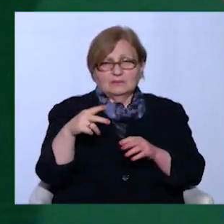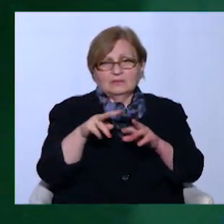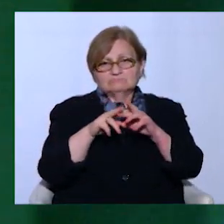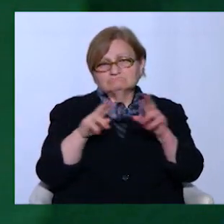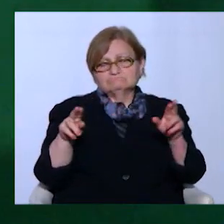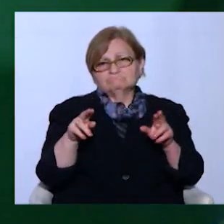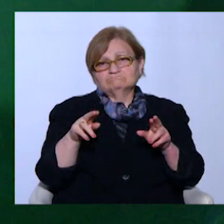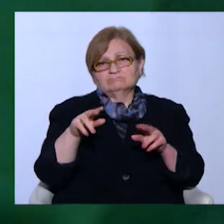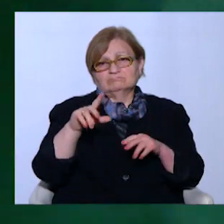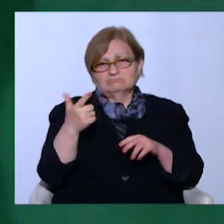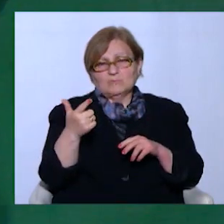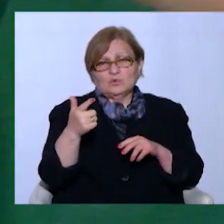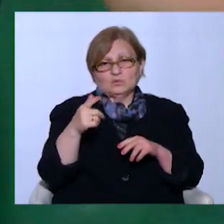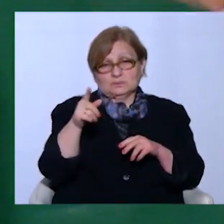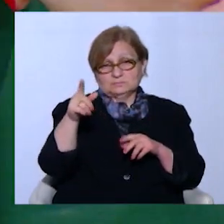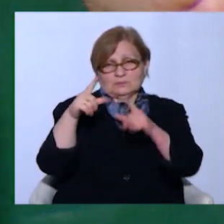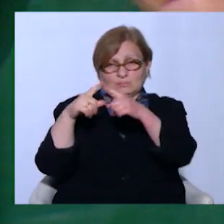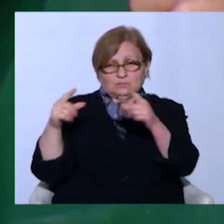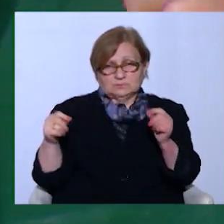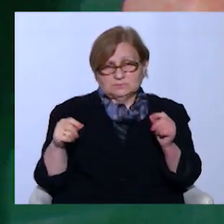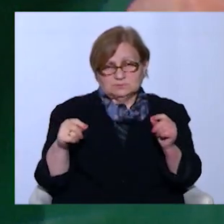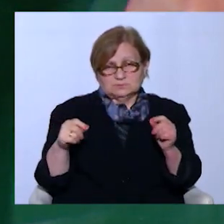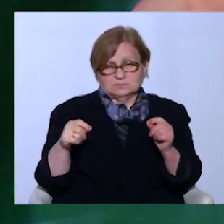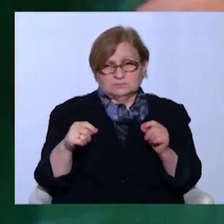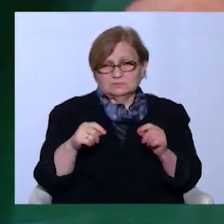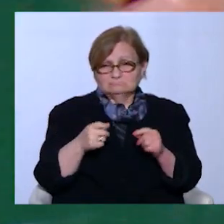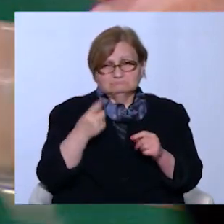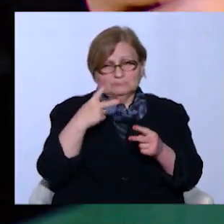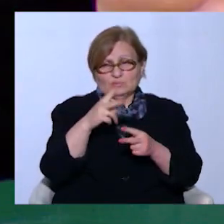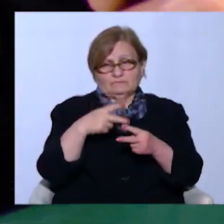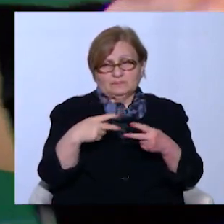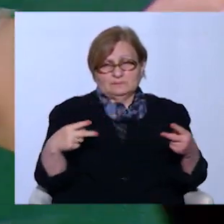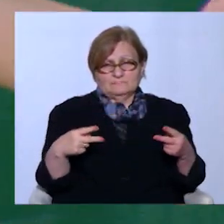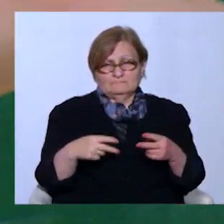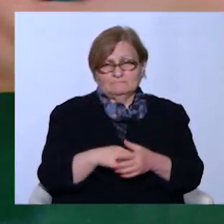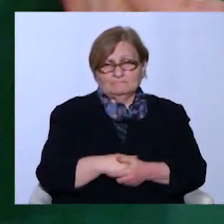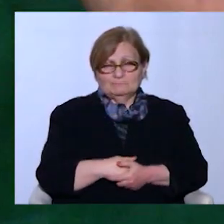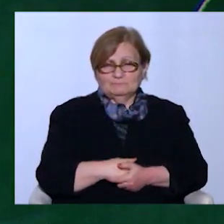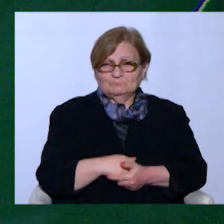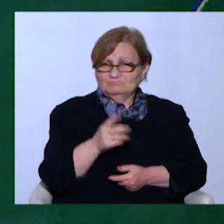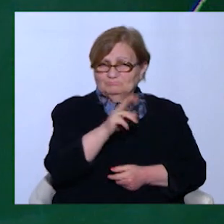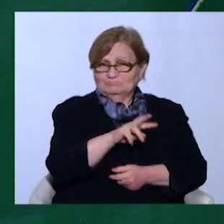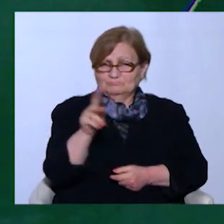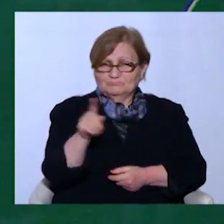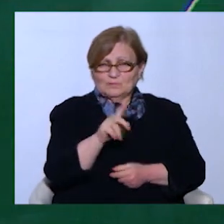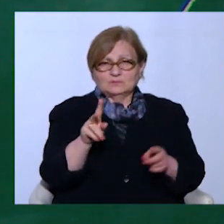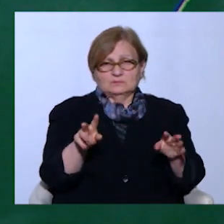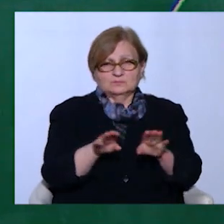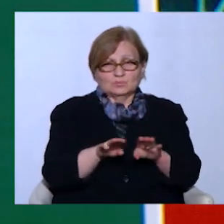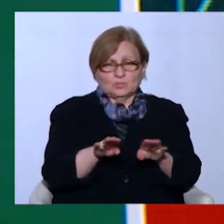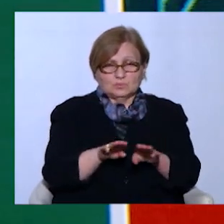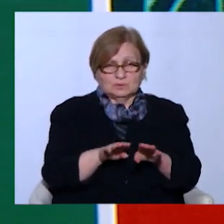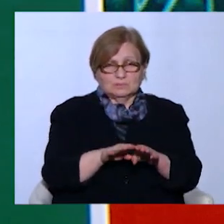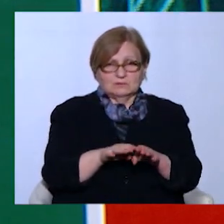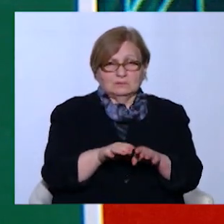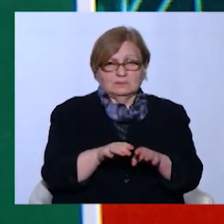სამკუთხედ ACD-ს. ACD-ს. რადგან ეს ორი სამკუთხედი ტოლია, გამოდის რომ